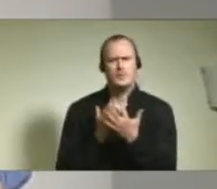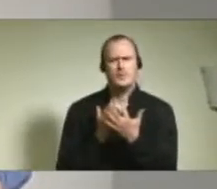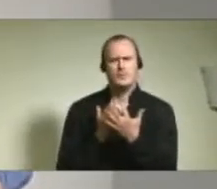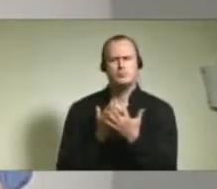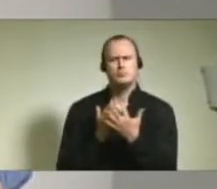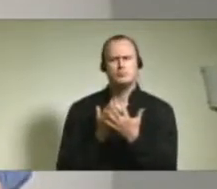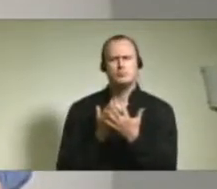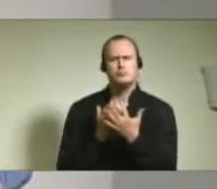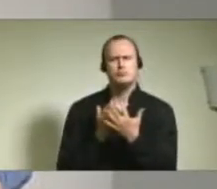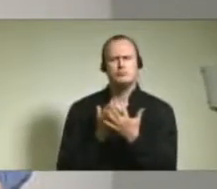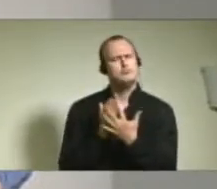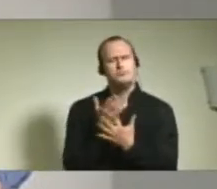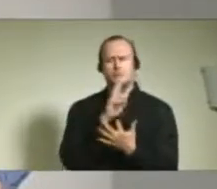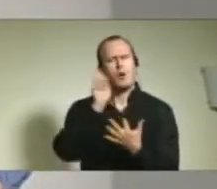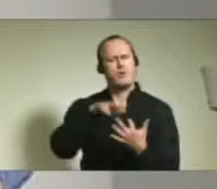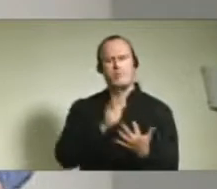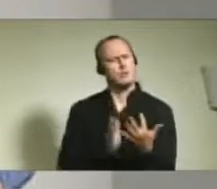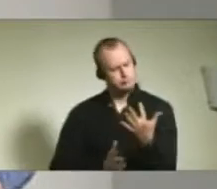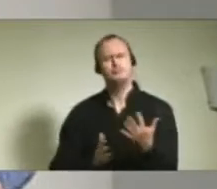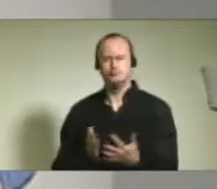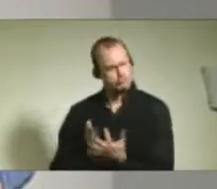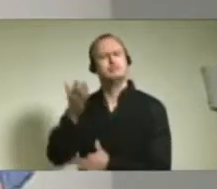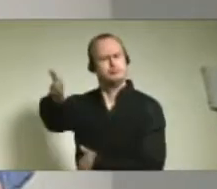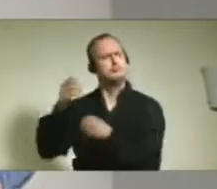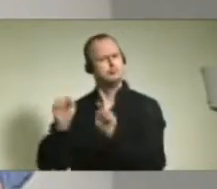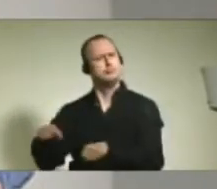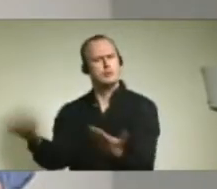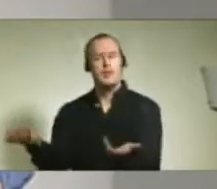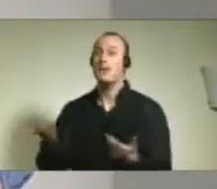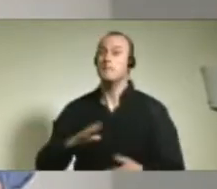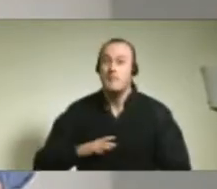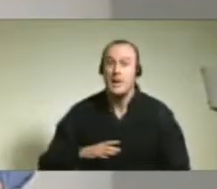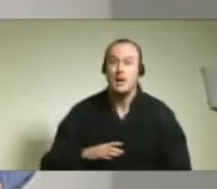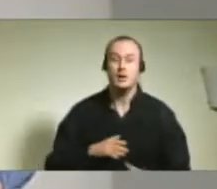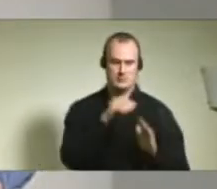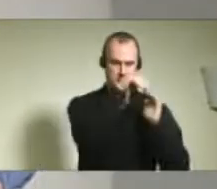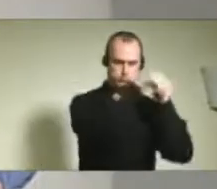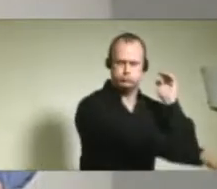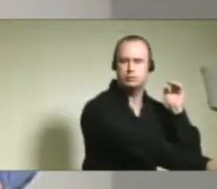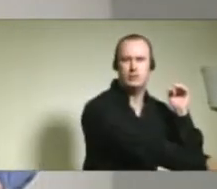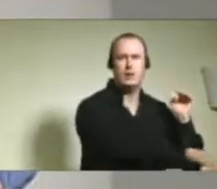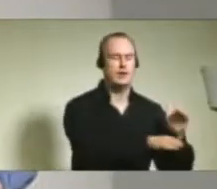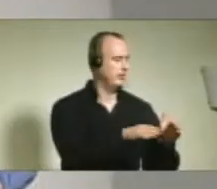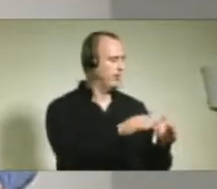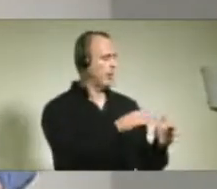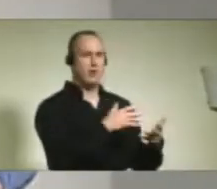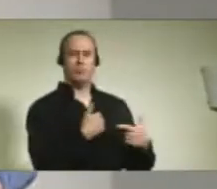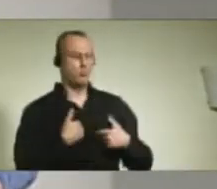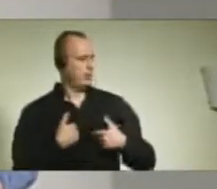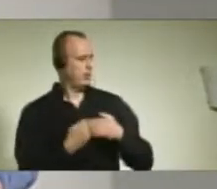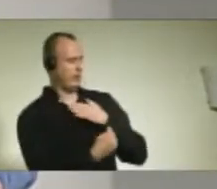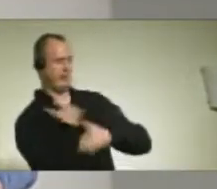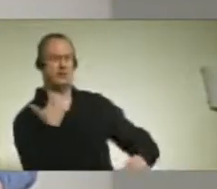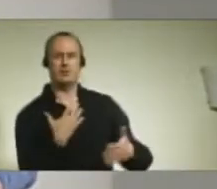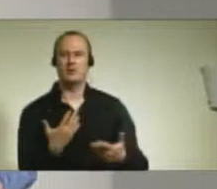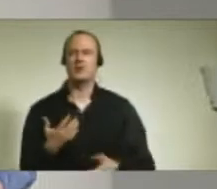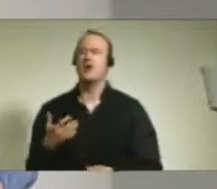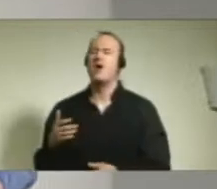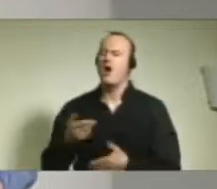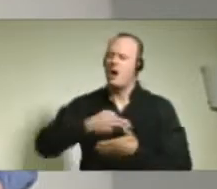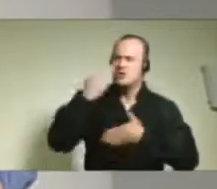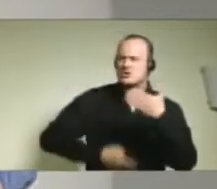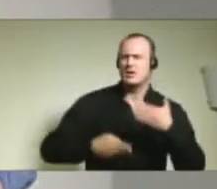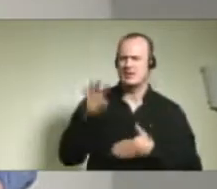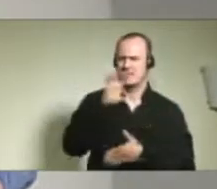bonne, mais en raison de la crise économique, elle a du mal. Et elle touche un chèque de 400 $. 6 fois par année,